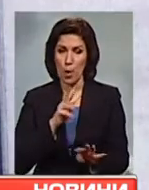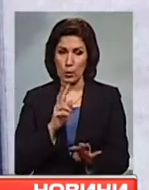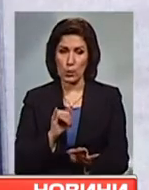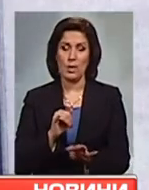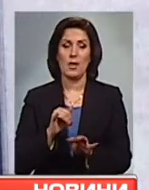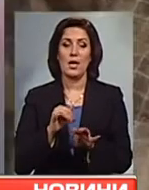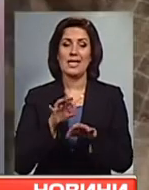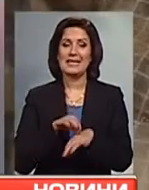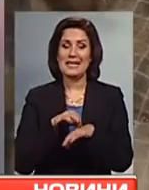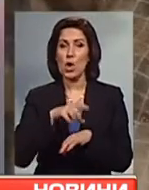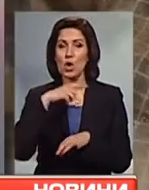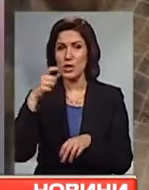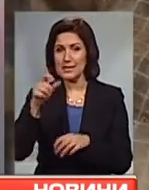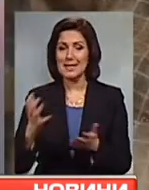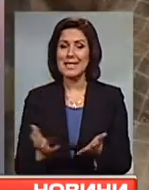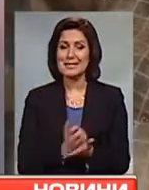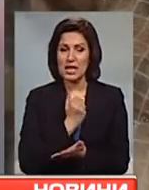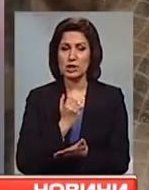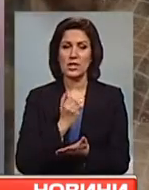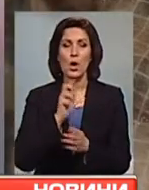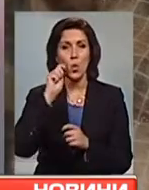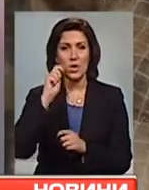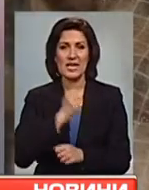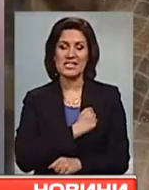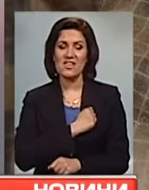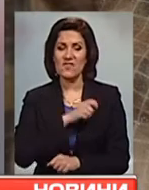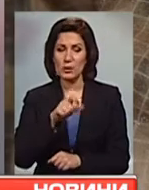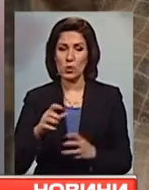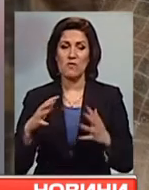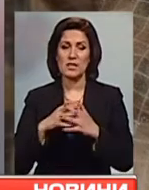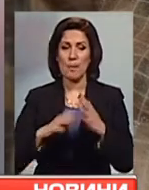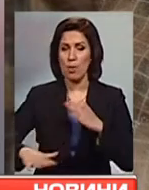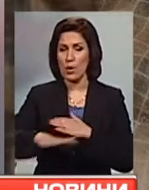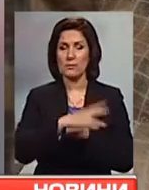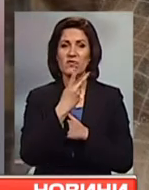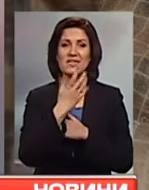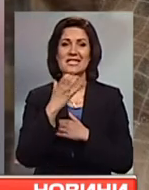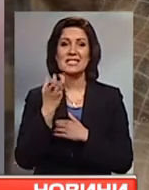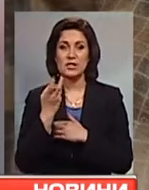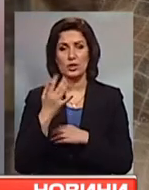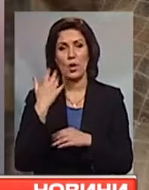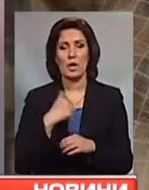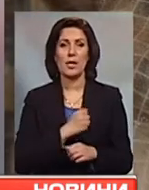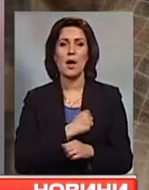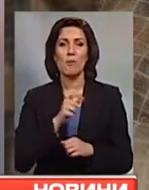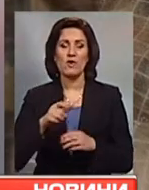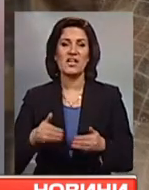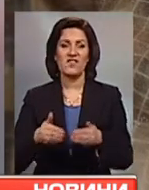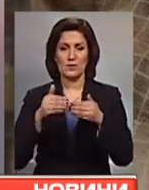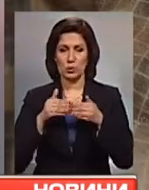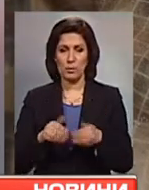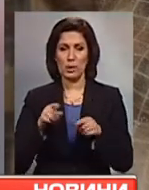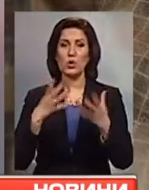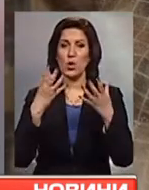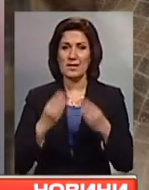повідомляє Геннадій Москаль, тіло росіянина знайшли українські військові на полі бою 23 січня, коли бойовики відступали. Того